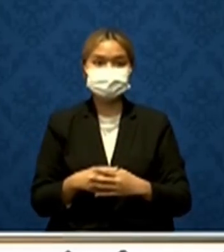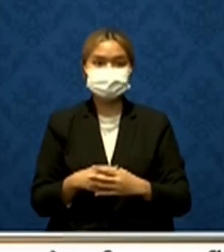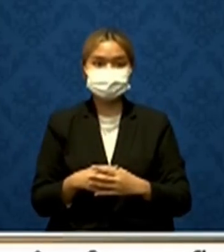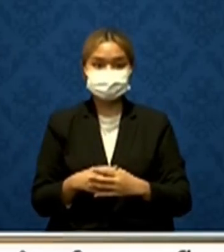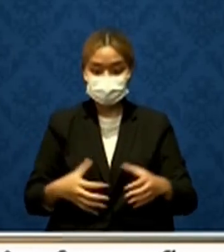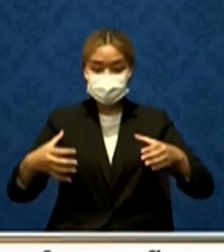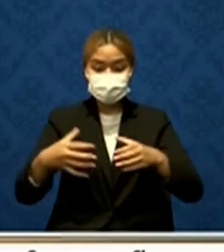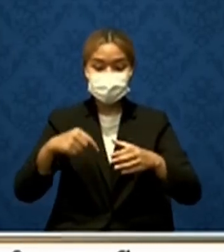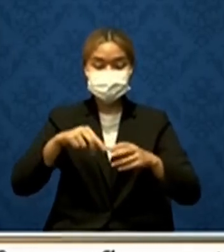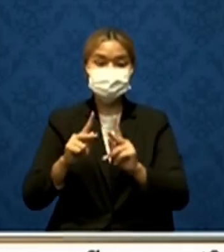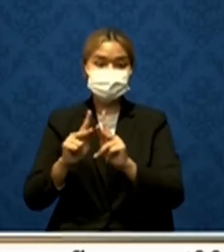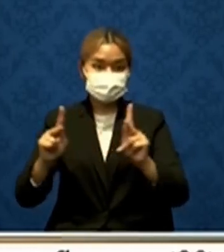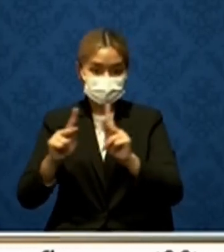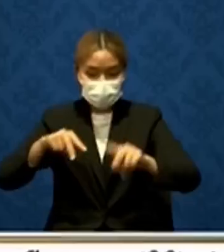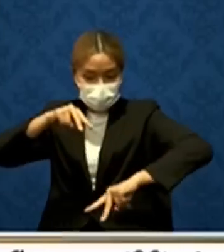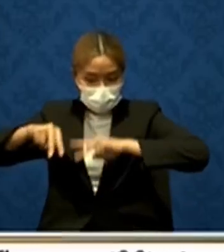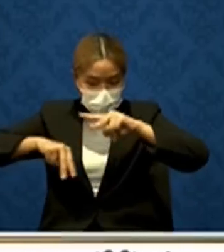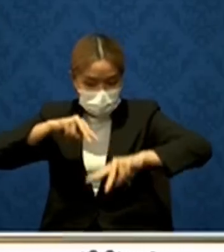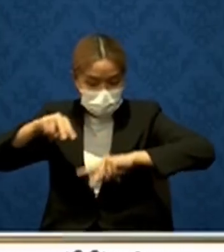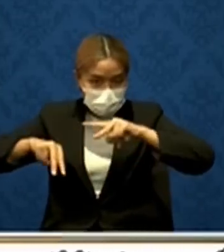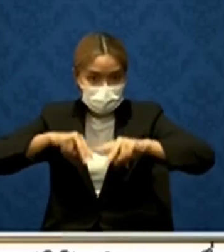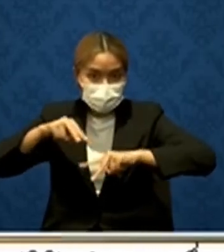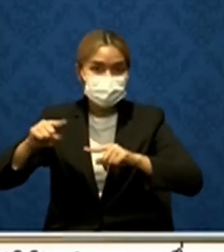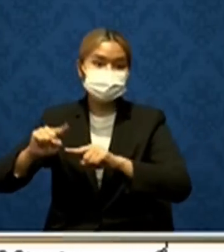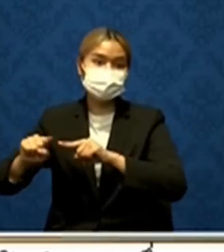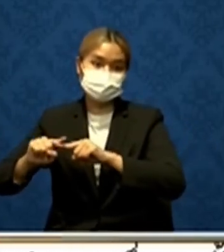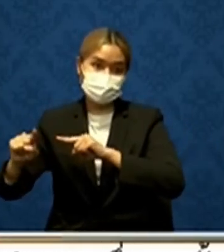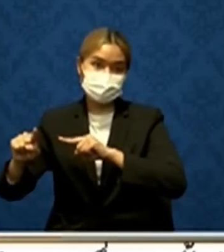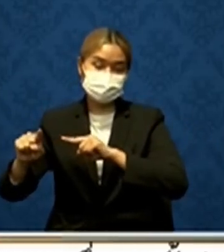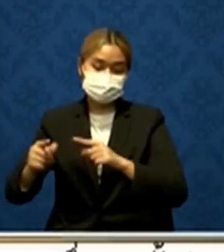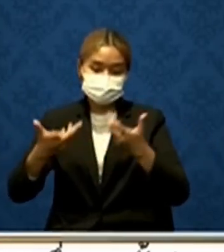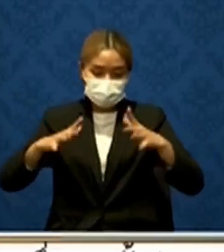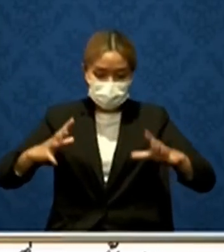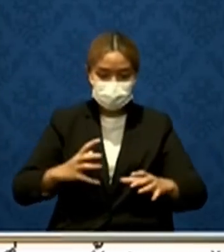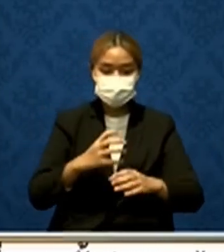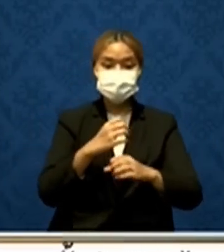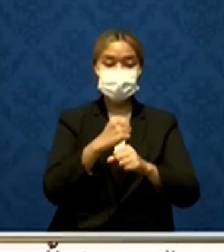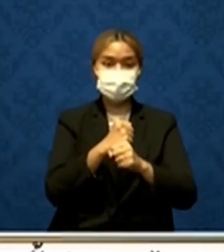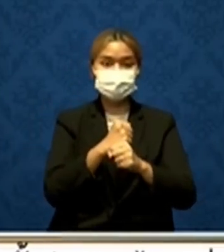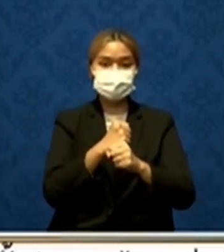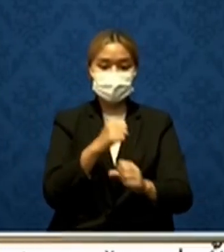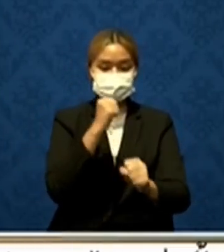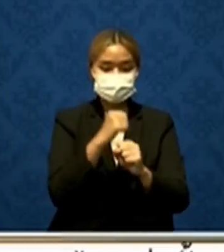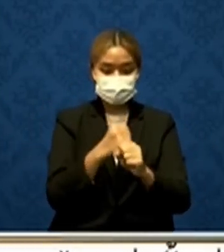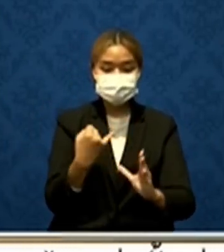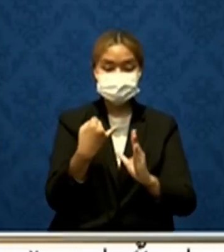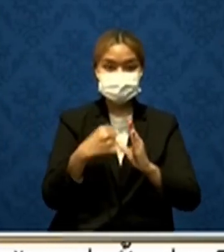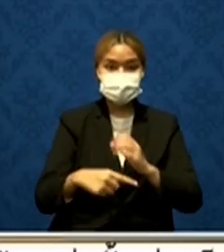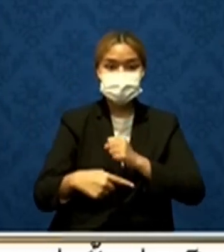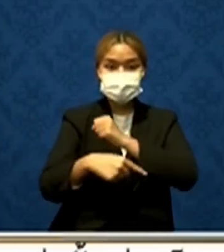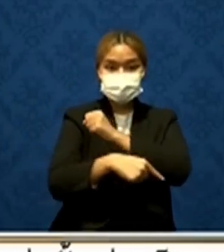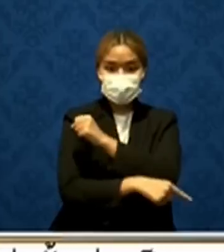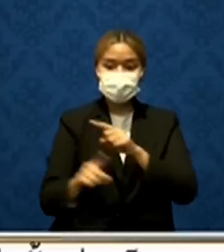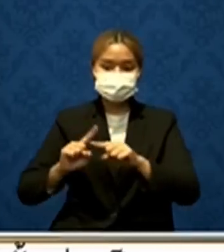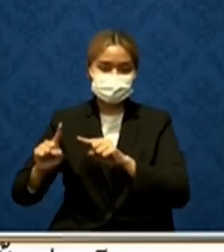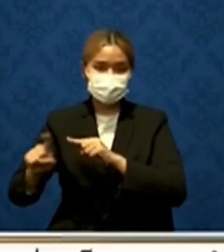ข้อเท็จจริงของอ.ก.ค.ศ.กรรมการสอบข้อเท็จจริงรายงานผลเสร็จพบการกระทำผิดอันนี้สอบ